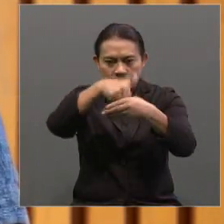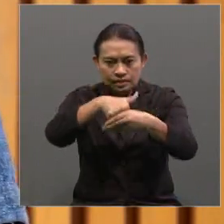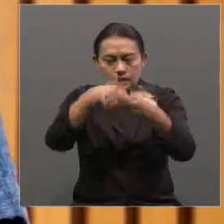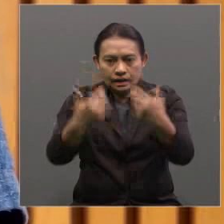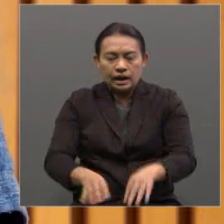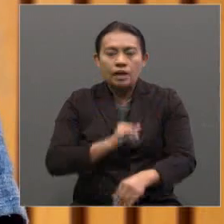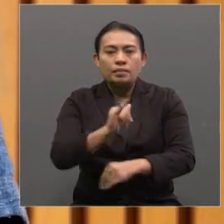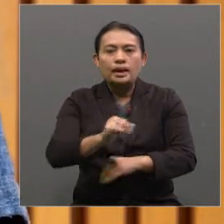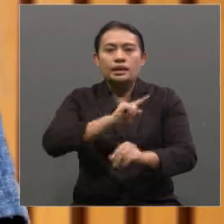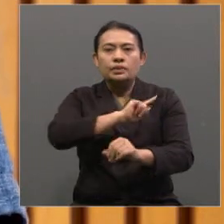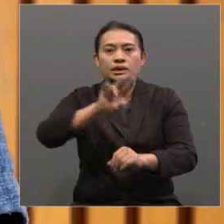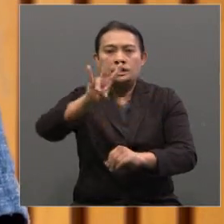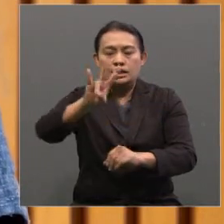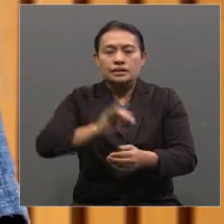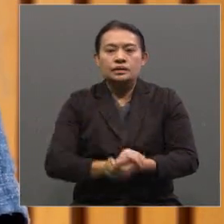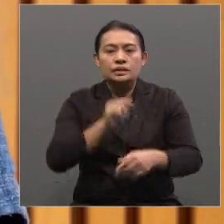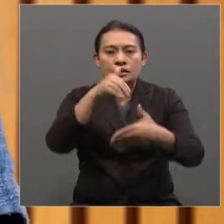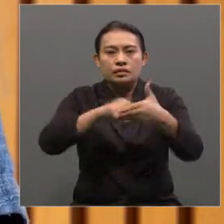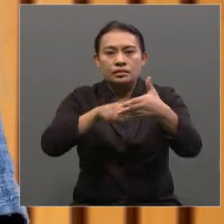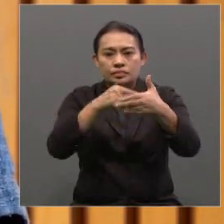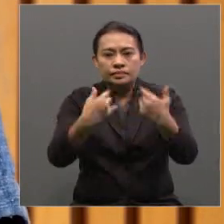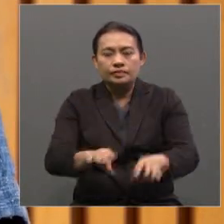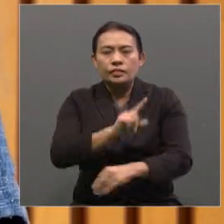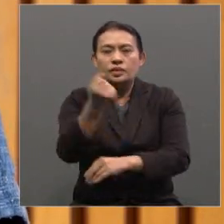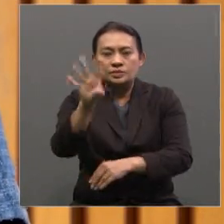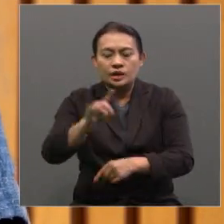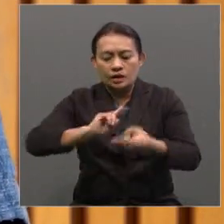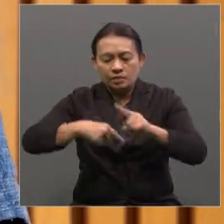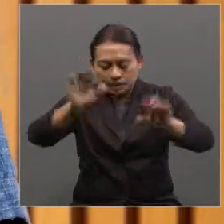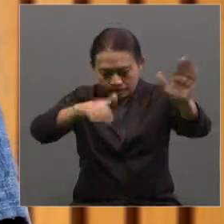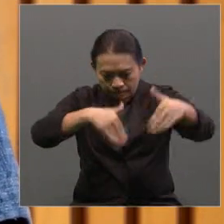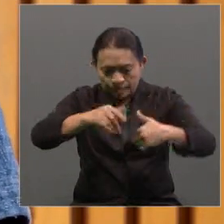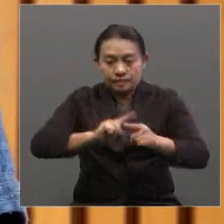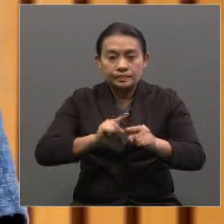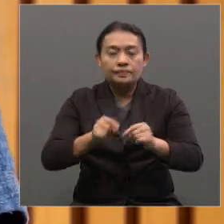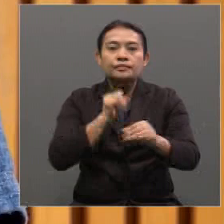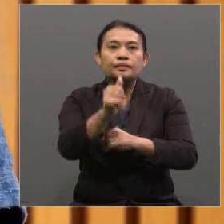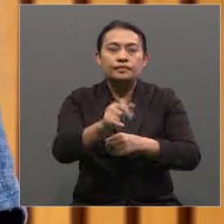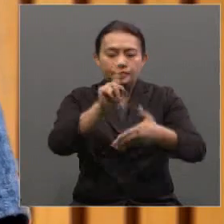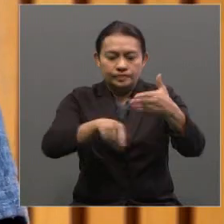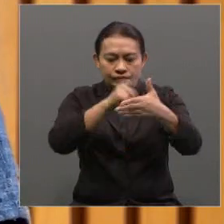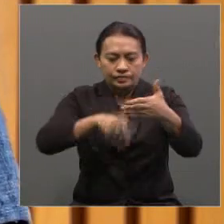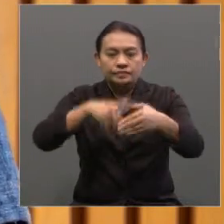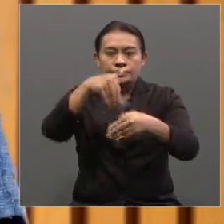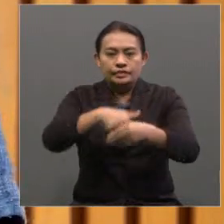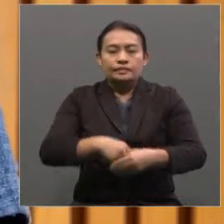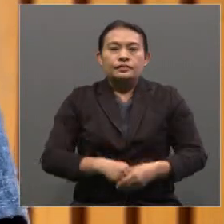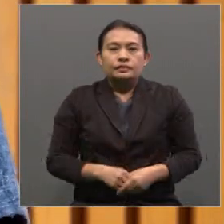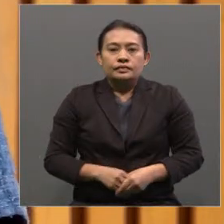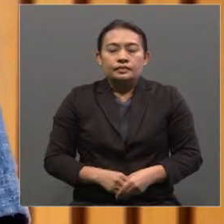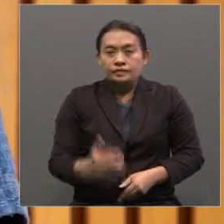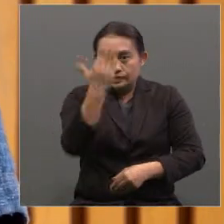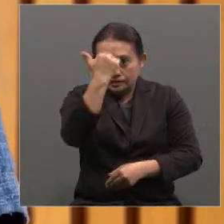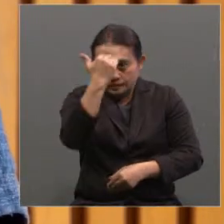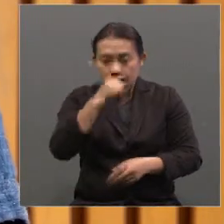ช้สิทธิ ์ วันที่14นะครับก็ชวนเพื่อนๆรุ่นเดียวกันไปกันให้เยอะๆนะครับเพราะอะไรรู้ไหมครับเพราะผม